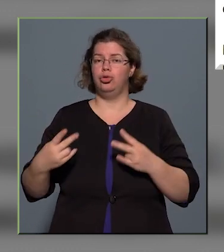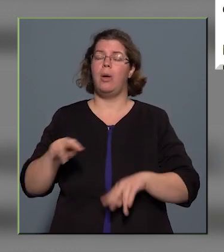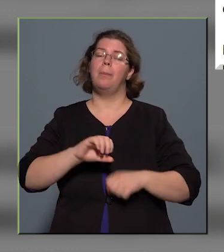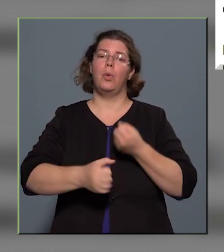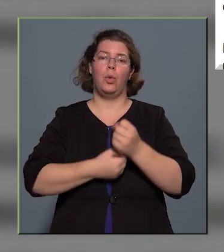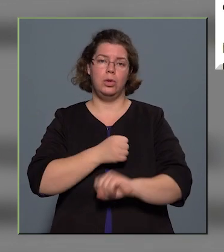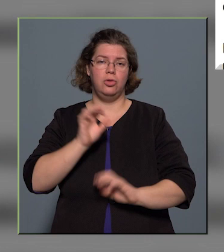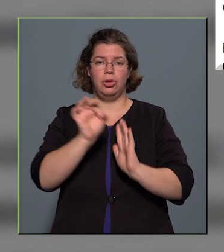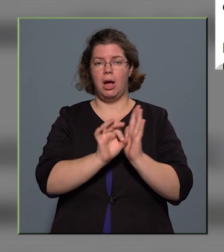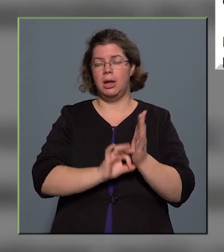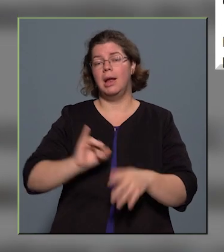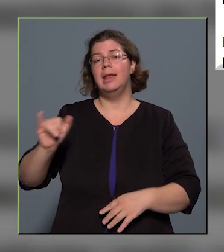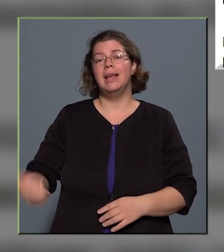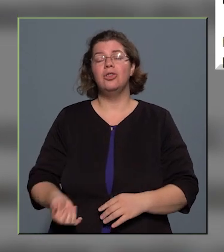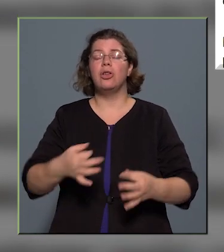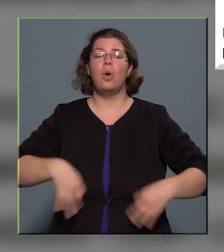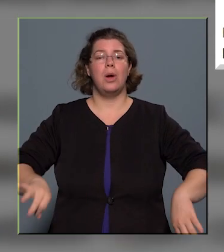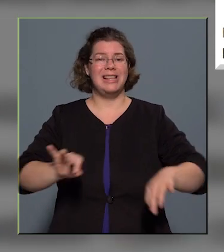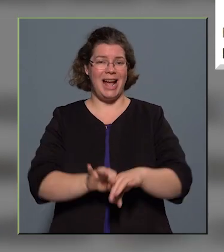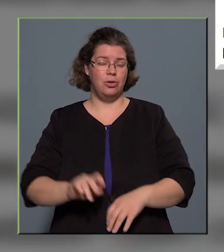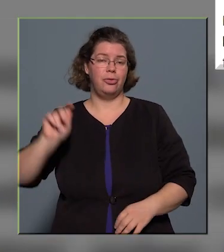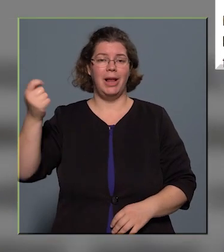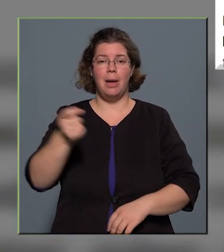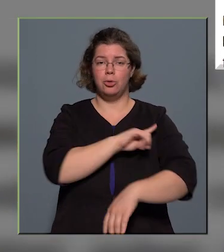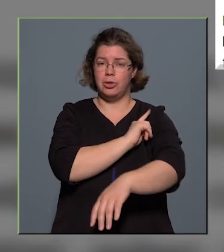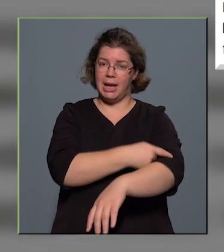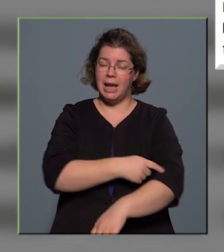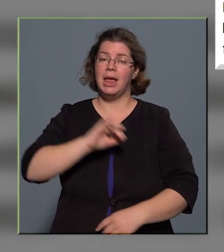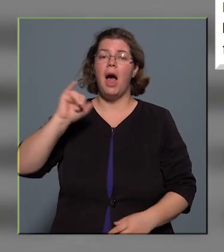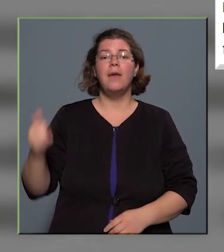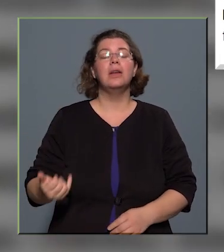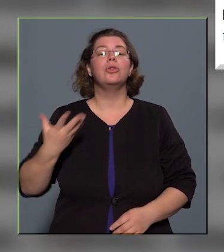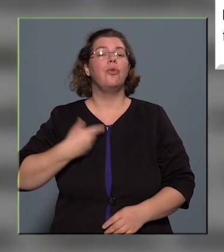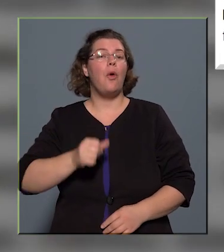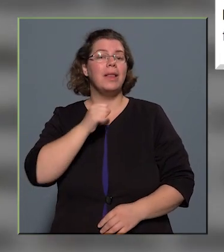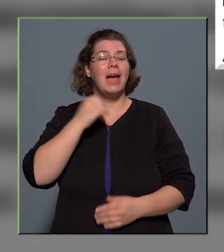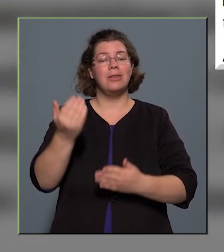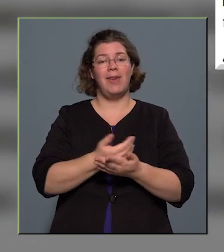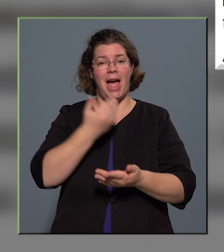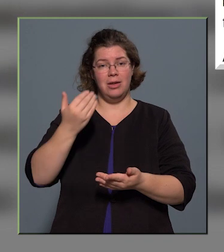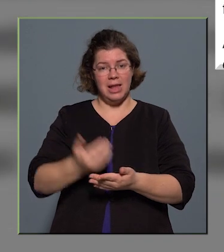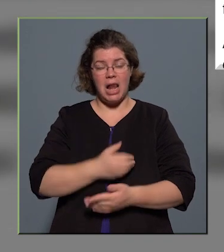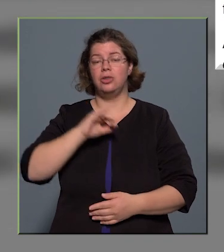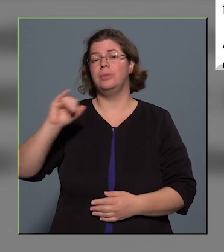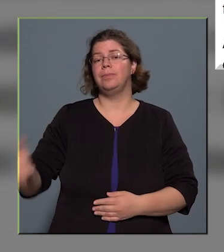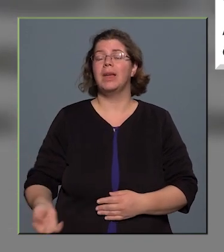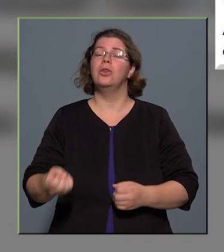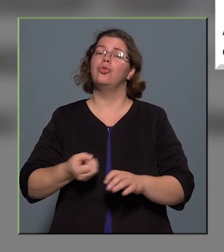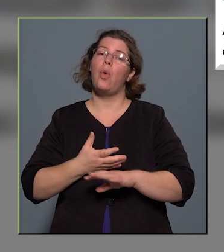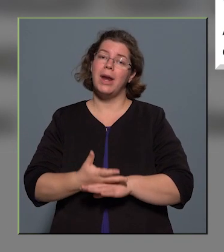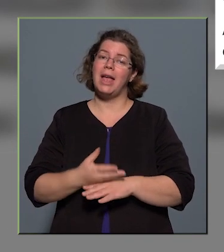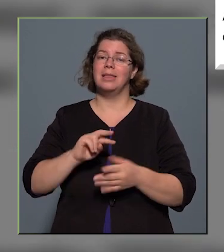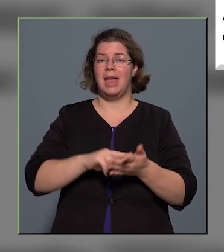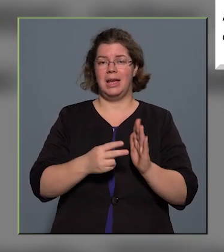adatait, illetve az országos villamosenergia és földgázfelhasználás és forrás